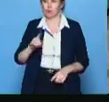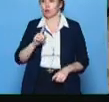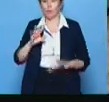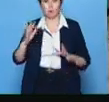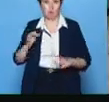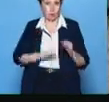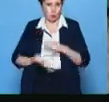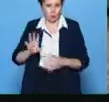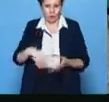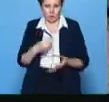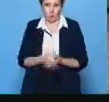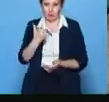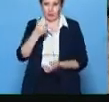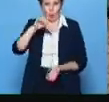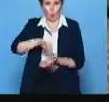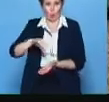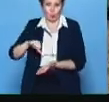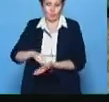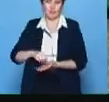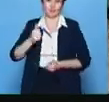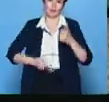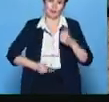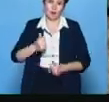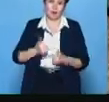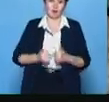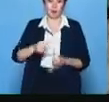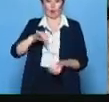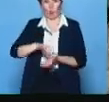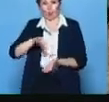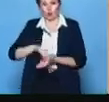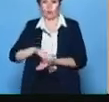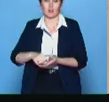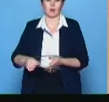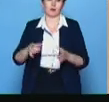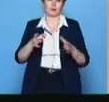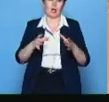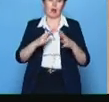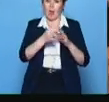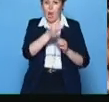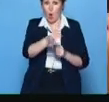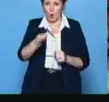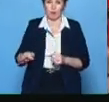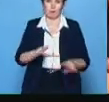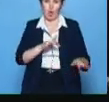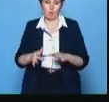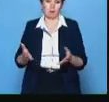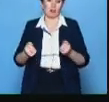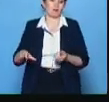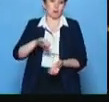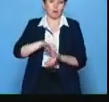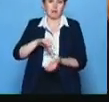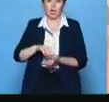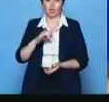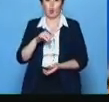300 участников. На трассу вышли и любители, и VIP-участники. И команды районов, и предприятий. Они приняли участие в суперспринте.